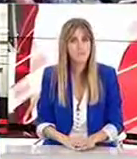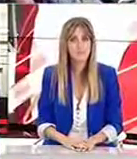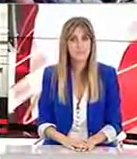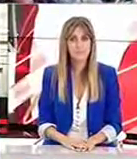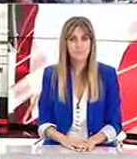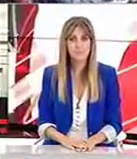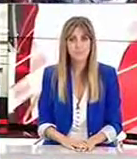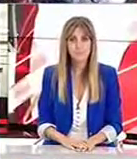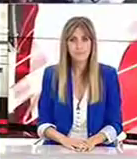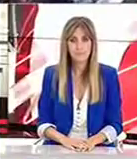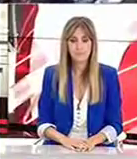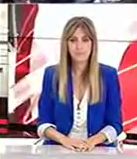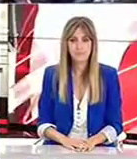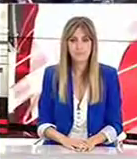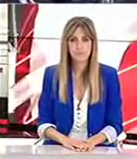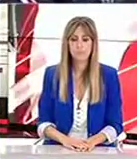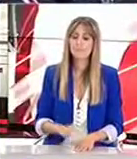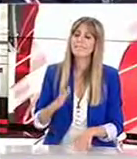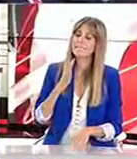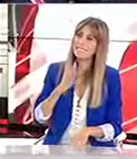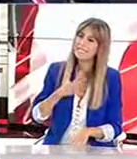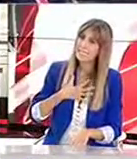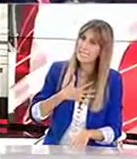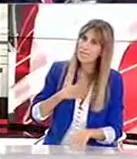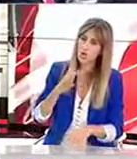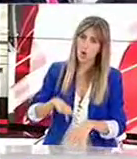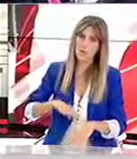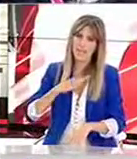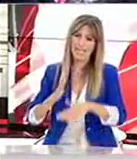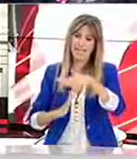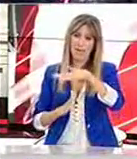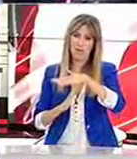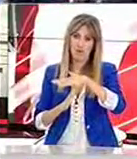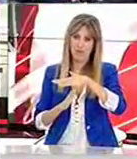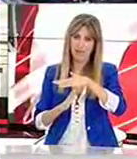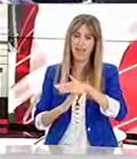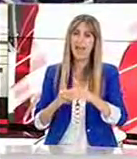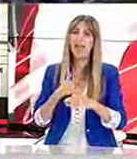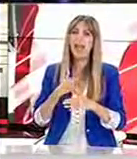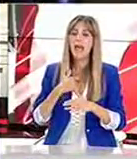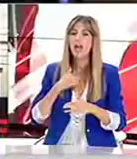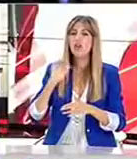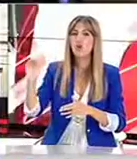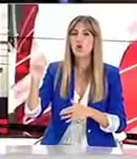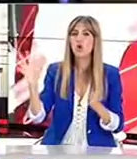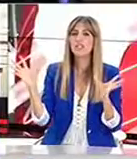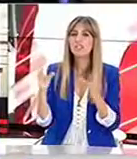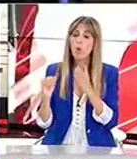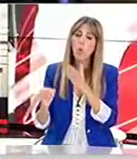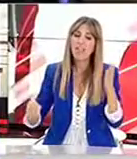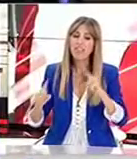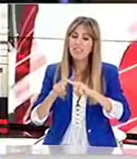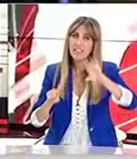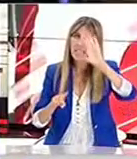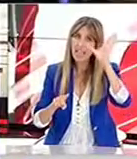Κύριε Πρόεδρε, με ζητάω συγγνώμη. Απλά μιλάμε για το δυτικό άξονα, κατά πόσο θα μπορέσει να αναπτυχθεί σε συνδυασμό